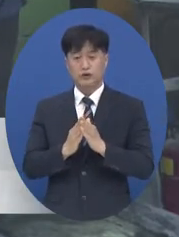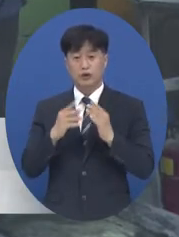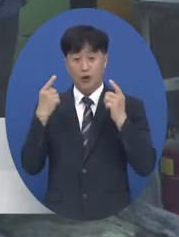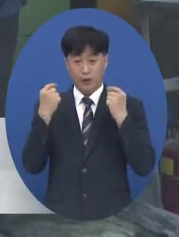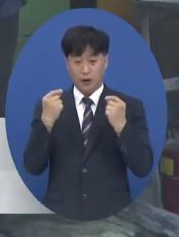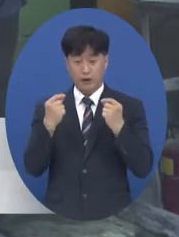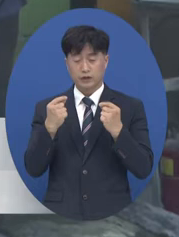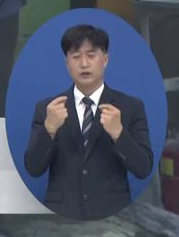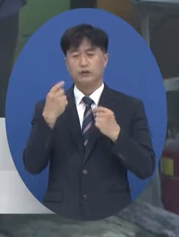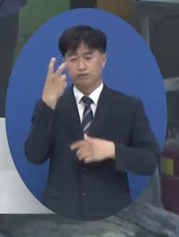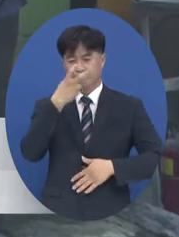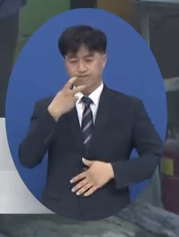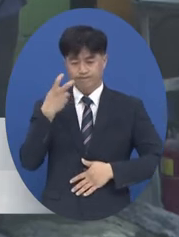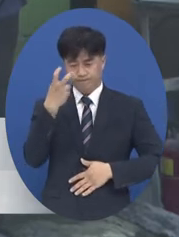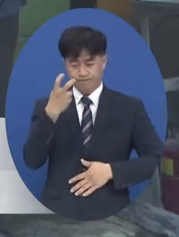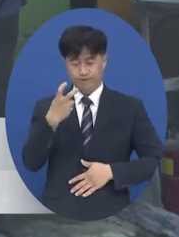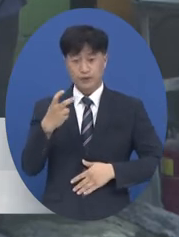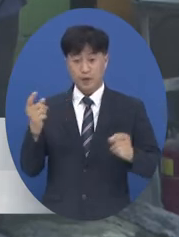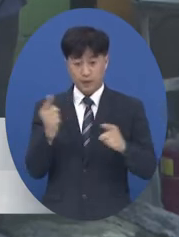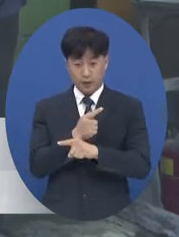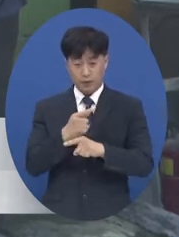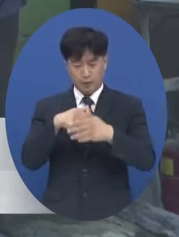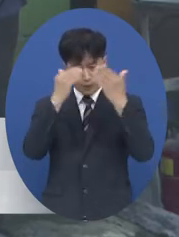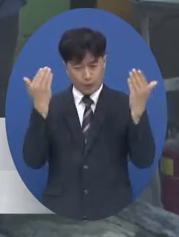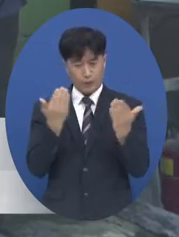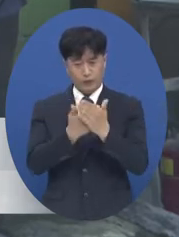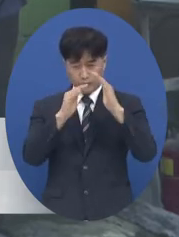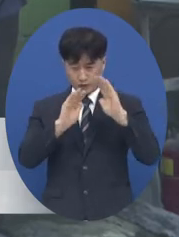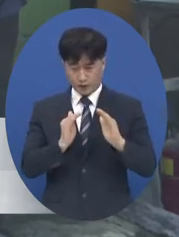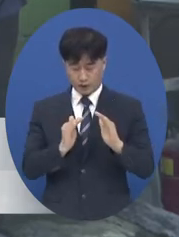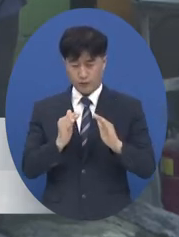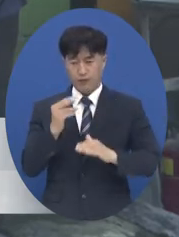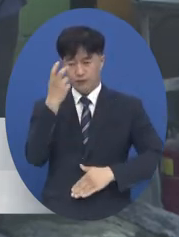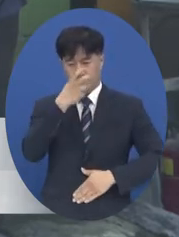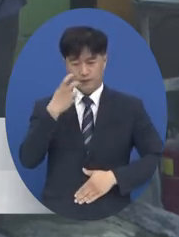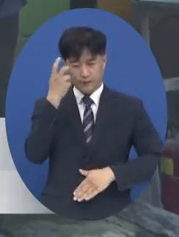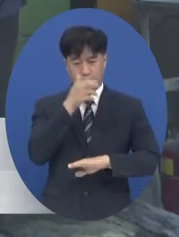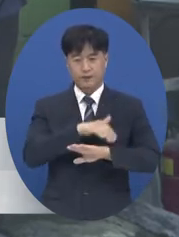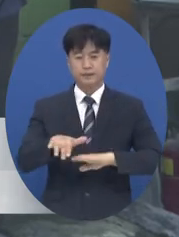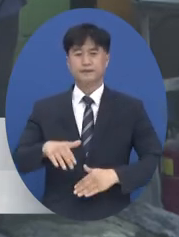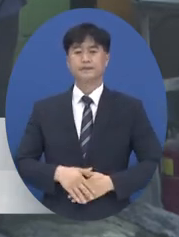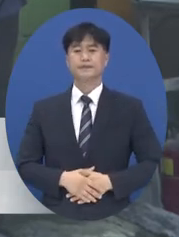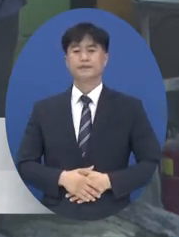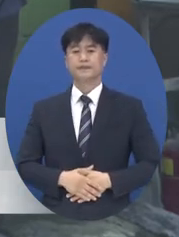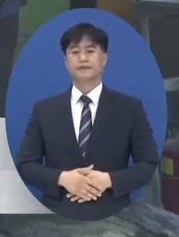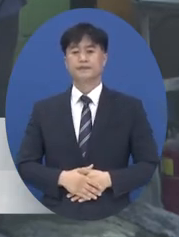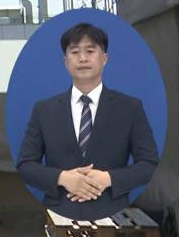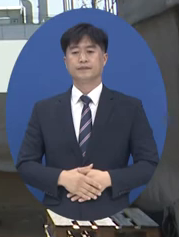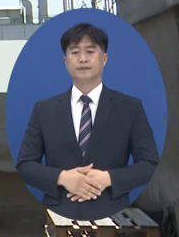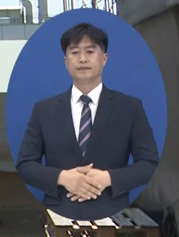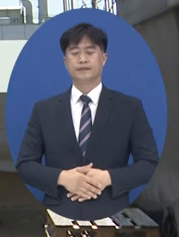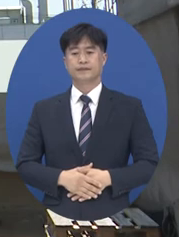이르기까지 전 과정에 걸쳐 꼼꼼히 관리하겠다는 뜻입니다. 최창순 기자가 현장 취재했습니다.